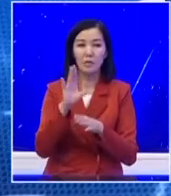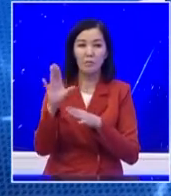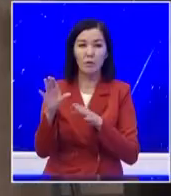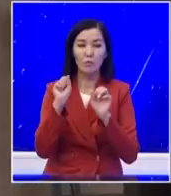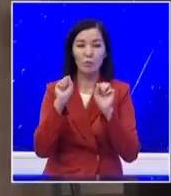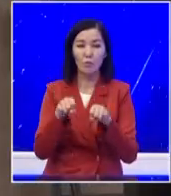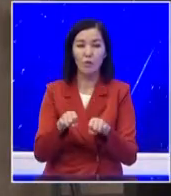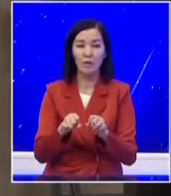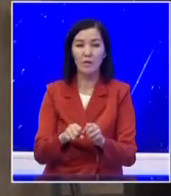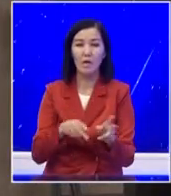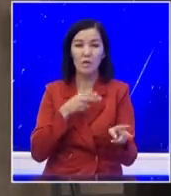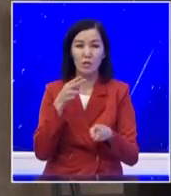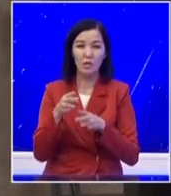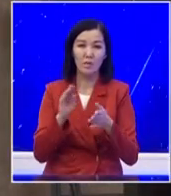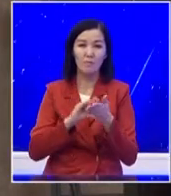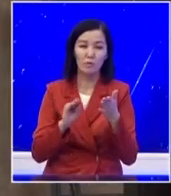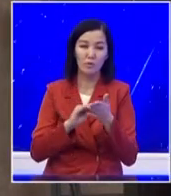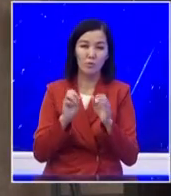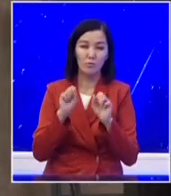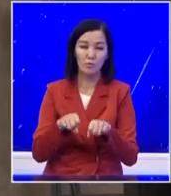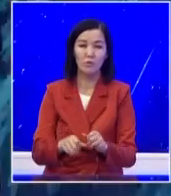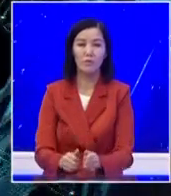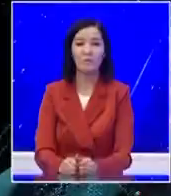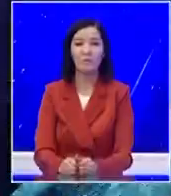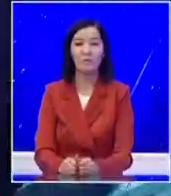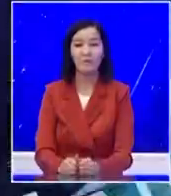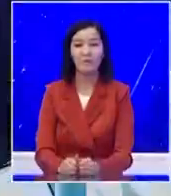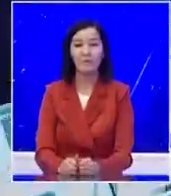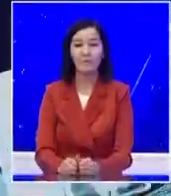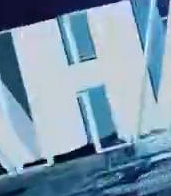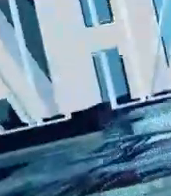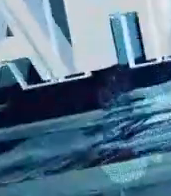КГН, собачка, mail.ru.